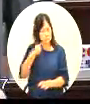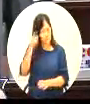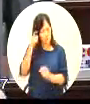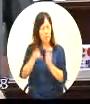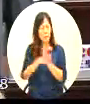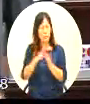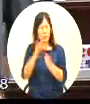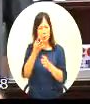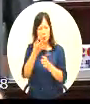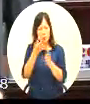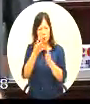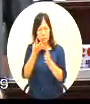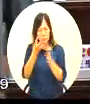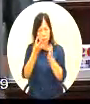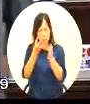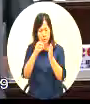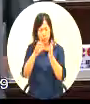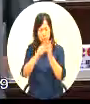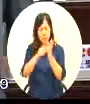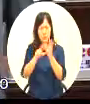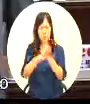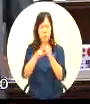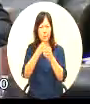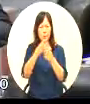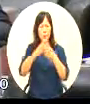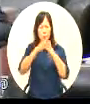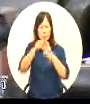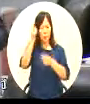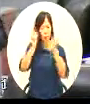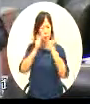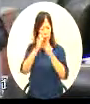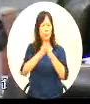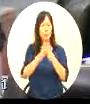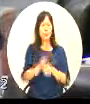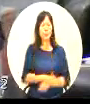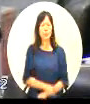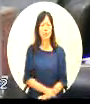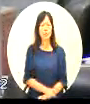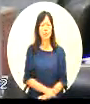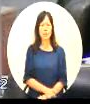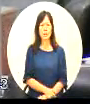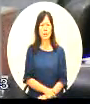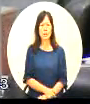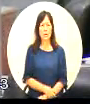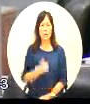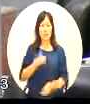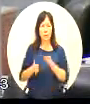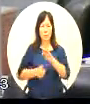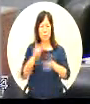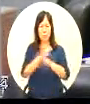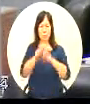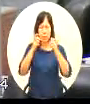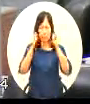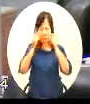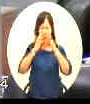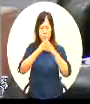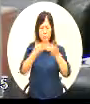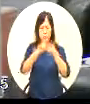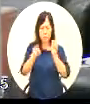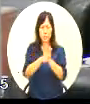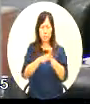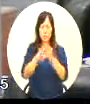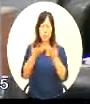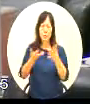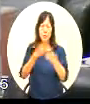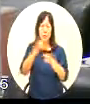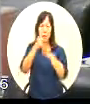用一些时间哈，来跟大家做一个 review。我想本席上任高雄市议员以来哈，现在已经大概